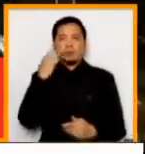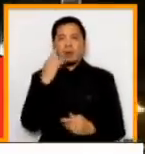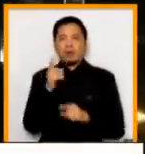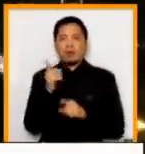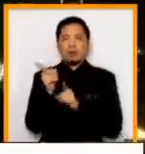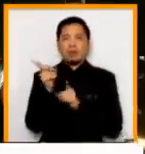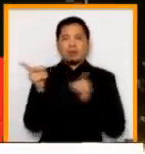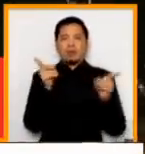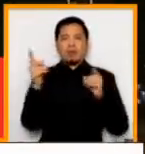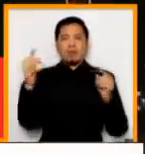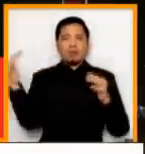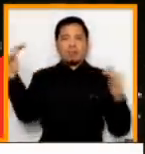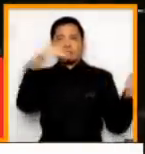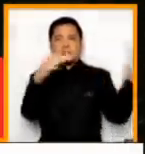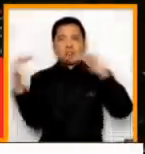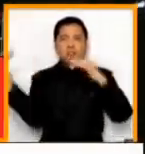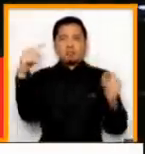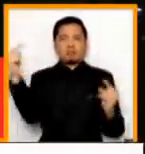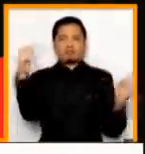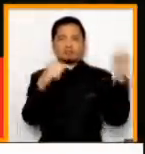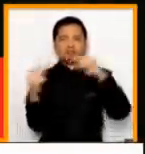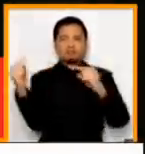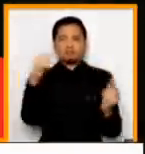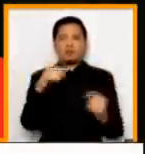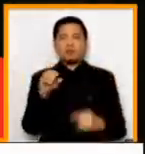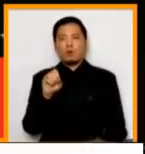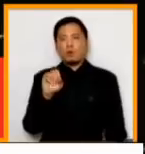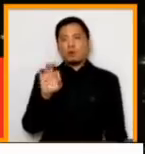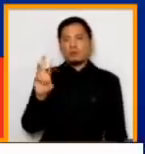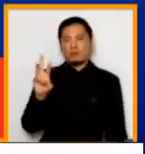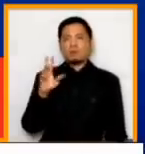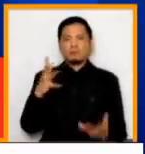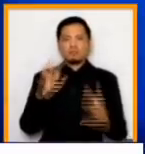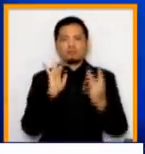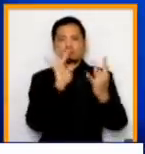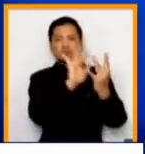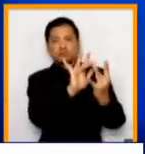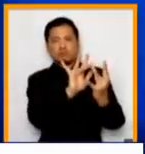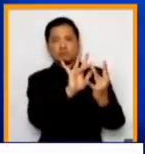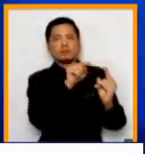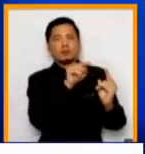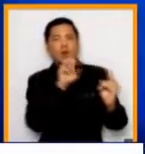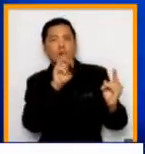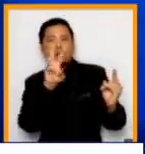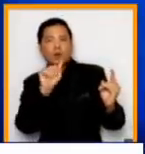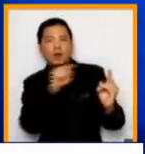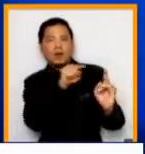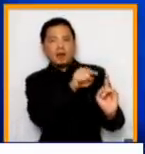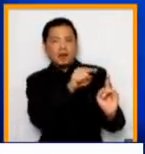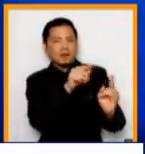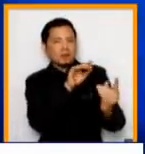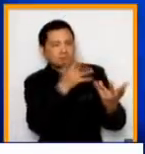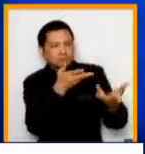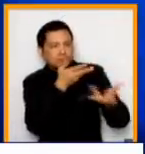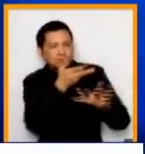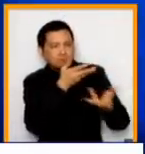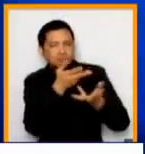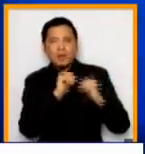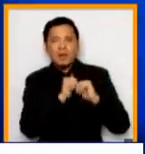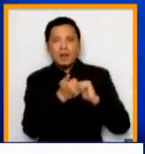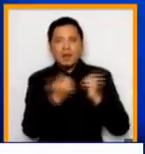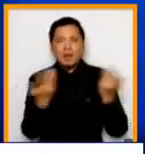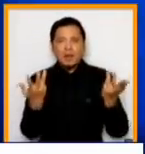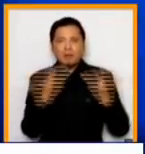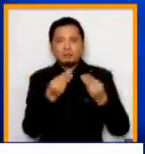naman na sila ayon sa Overseas Workers Welfare Administration o OWA. Sa ngayon, in-country evacuation at least sa 3